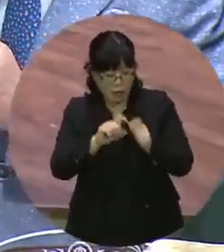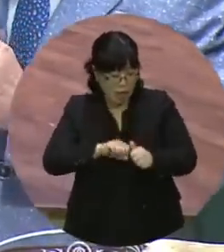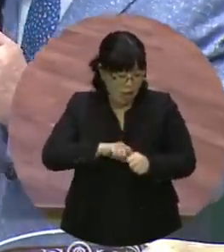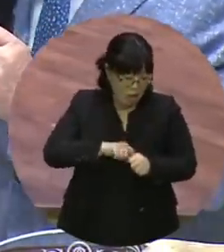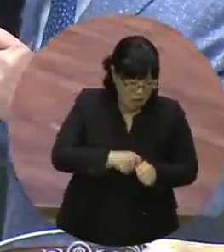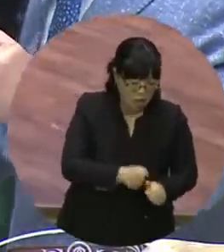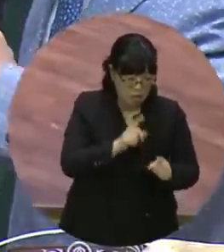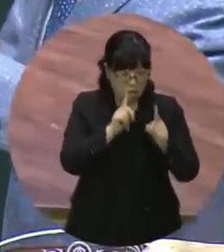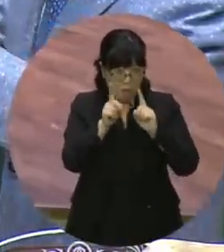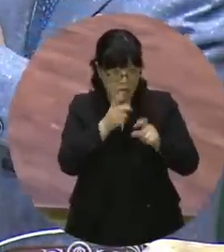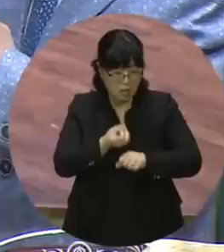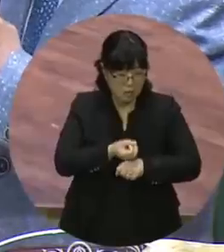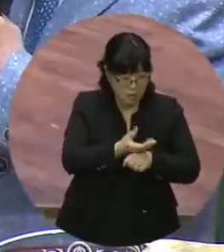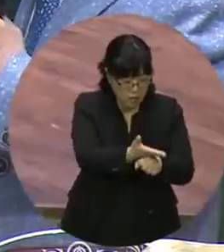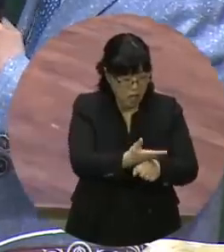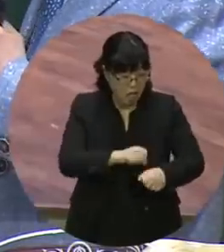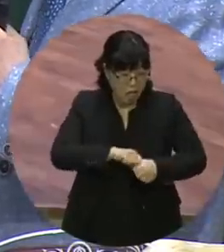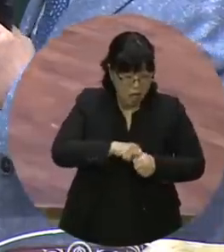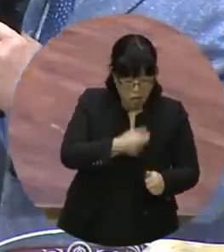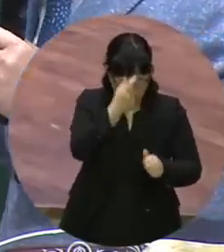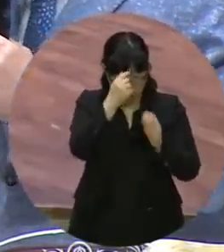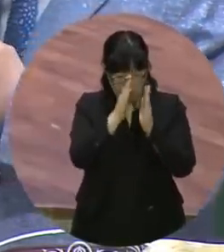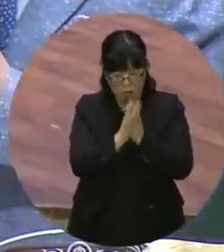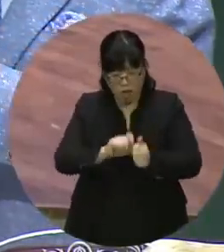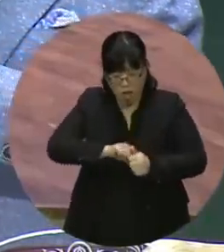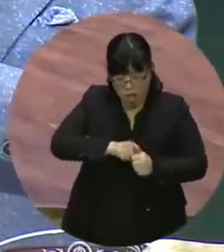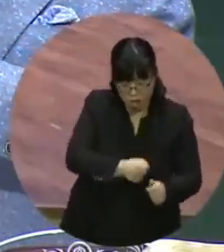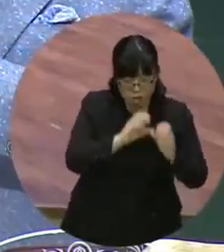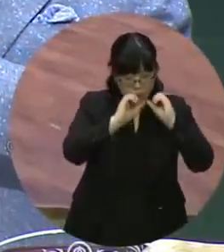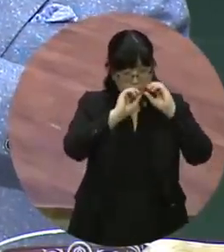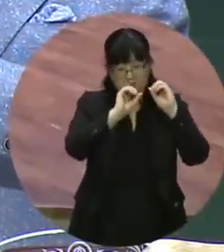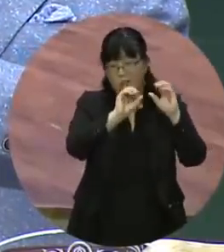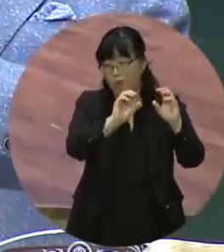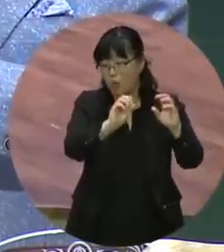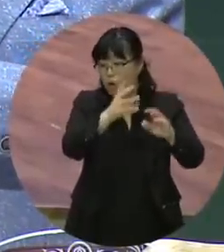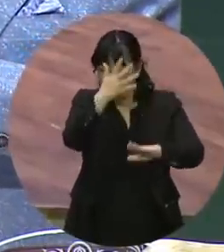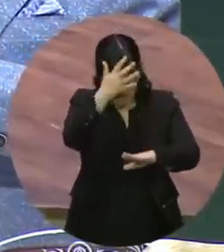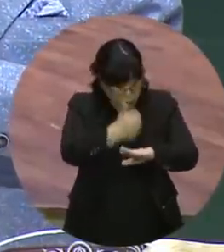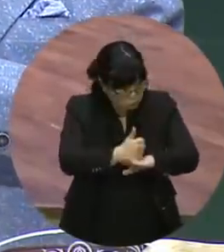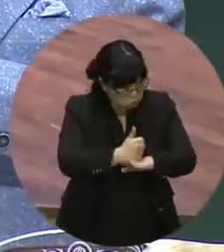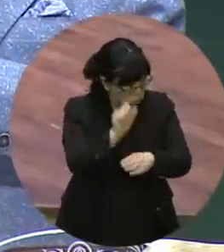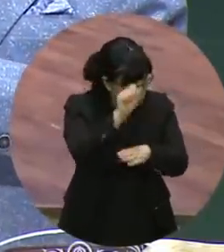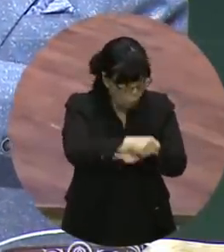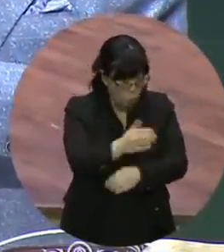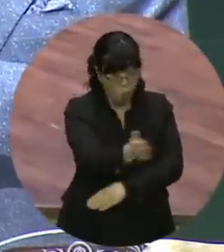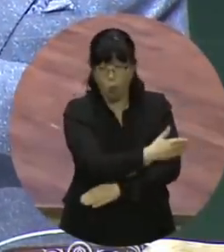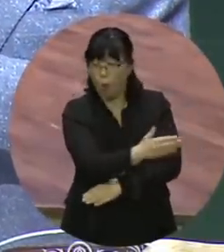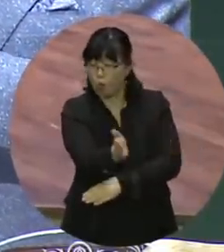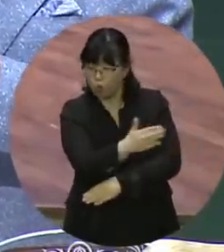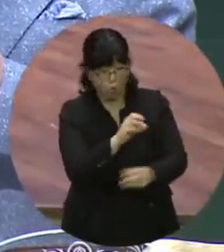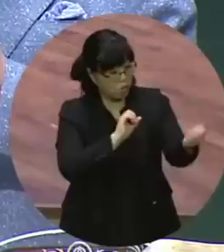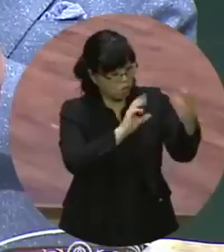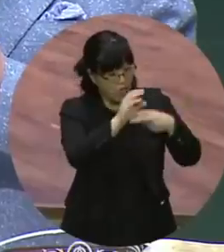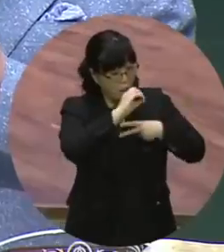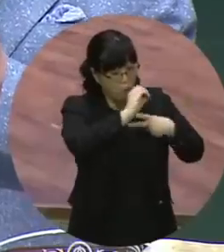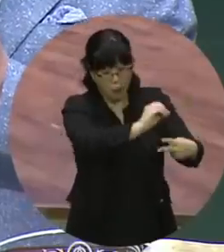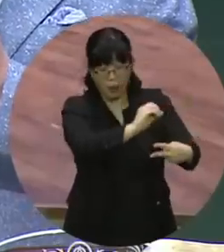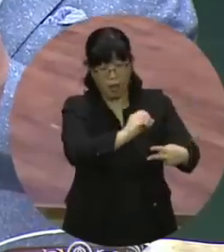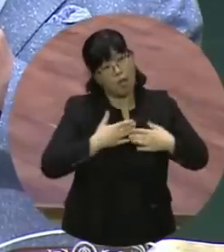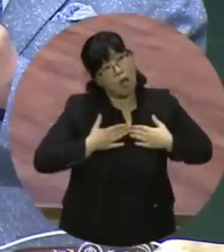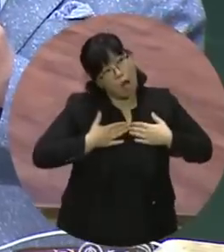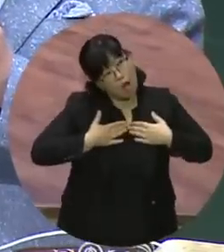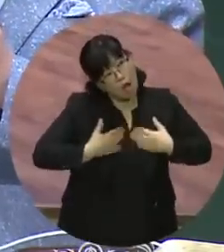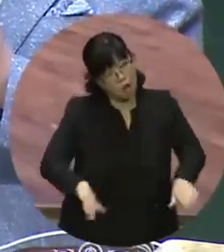없어. 영이 알잖아요. 영이 증거 열매가 없어. 응답이 없어. 피곤해, 힘들어,